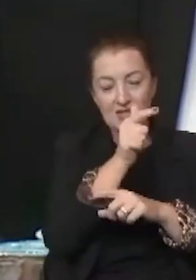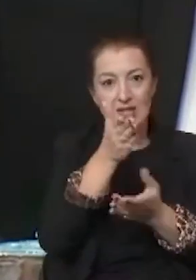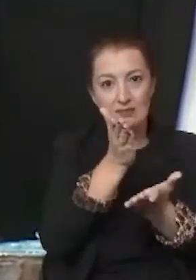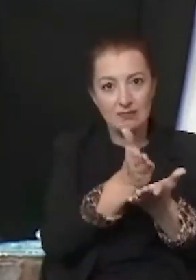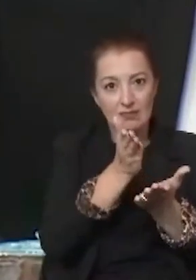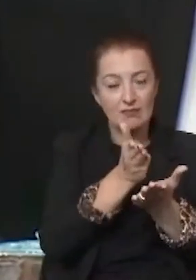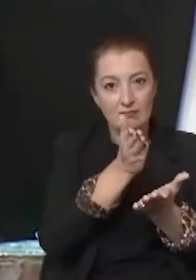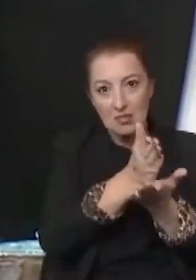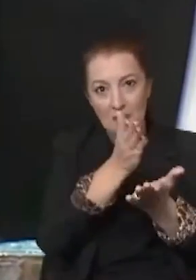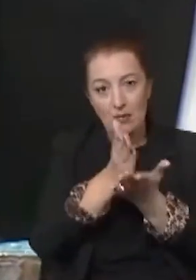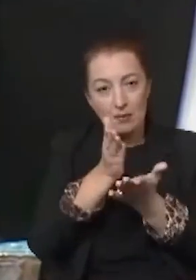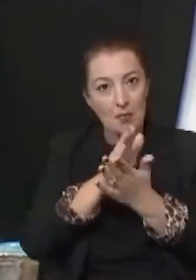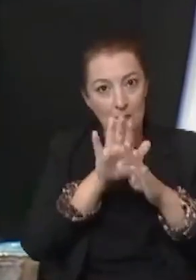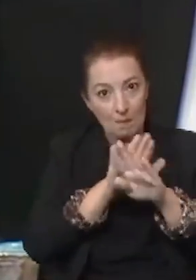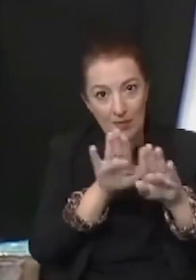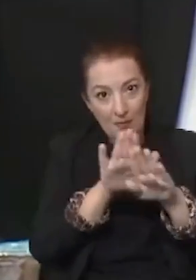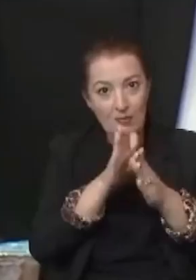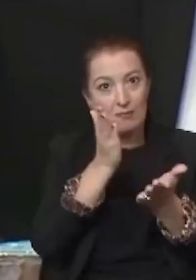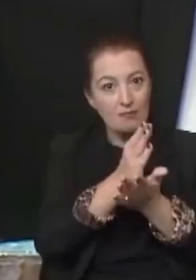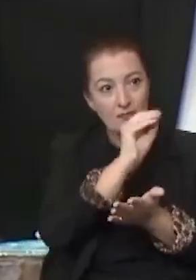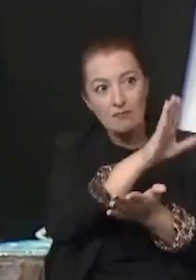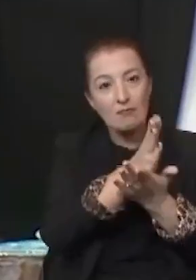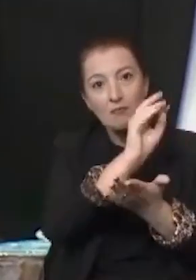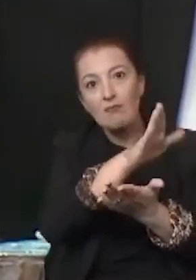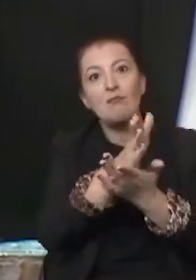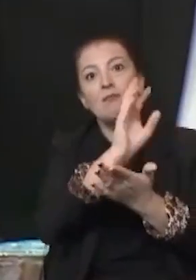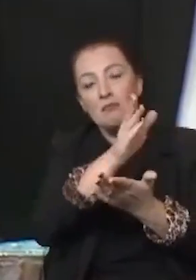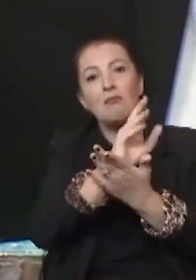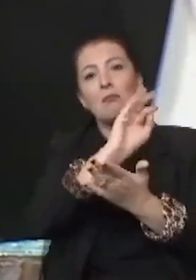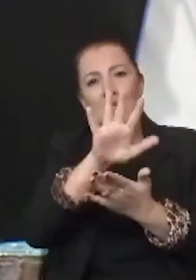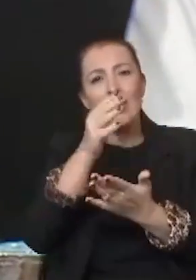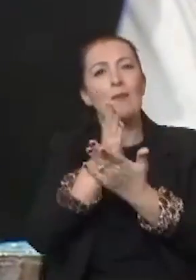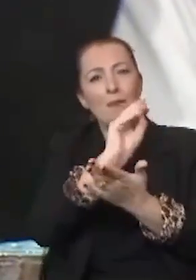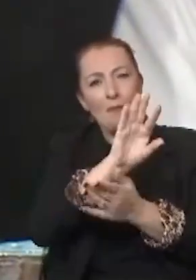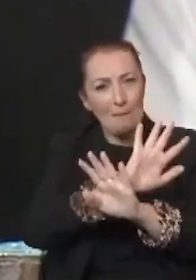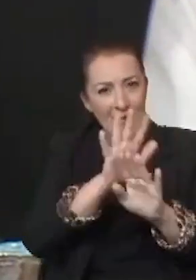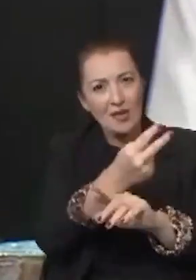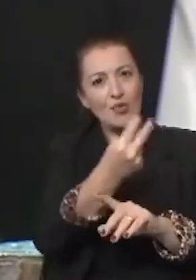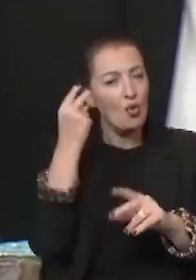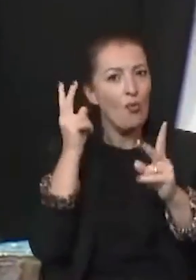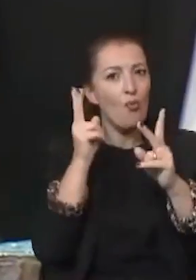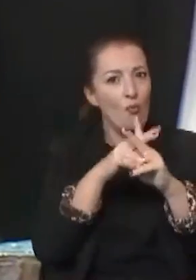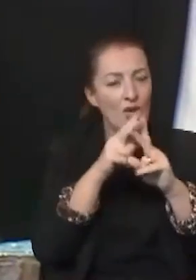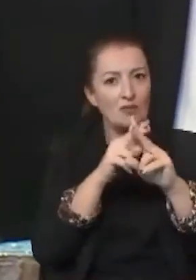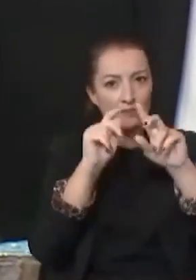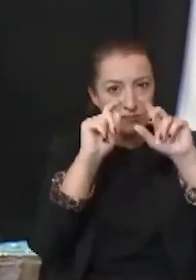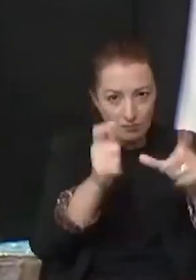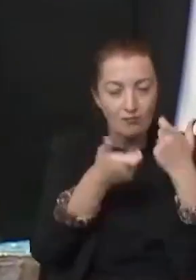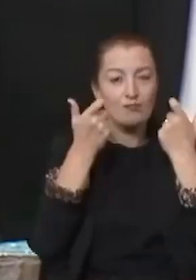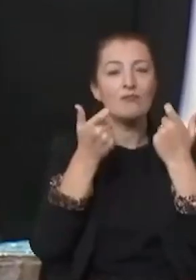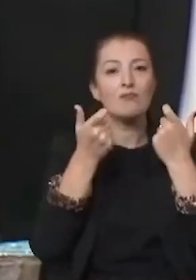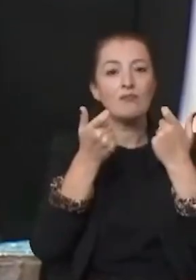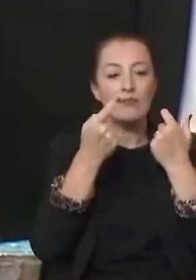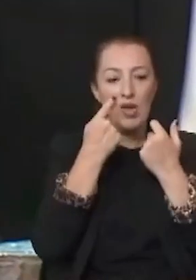hizmeti vermiş. Cenazeleri orada ulaştırmış. Dönüşünde emniyetin bu şeydi, yapısıyla, operasyonla birlikte